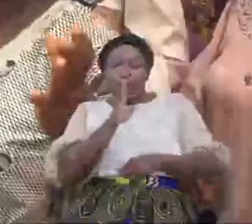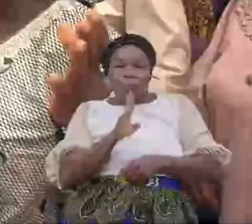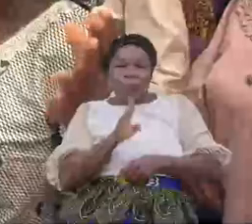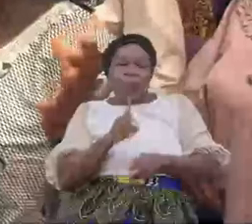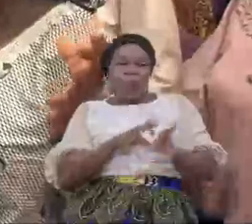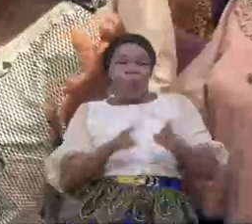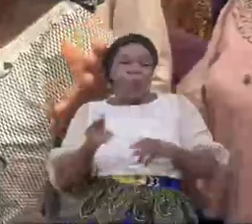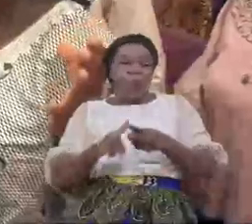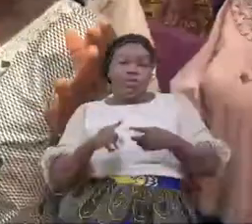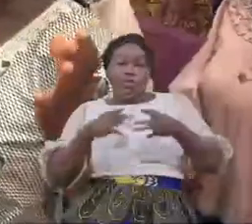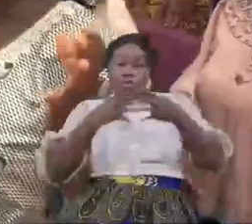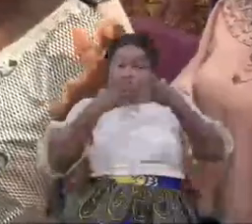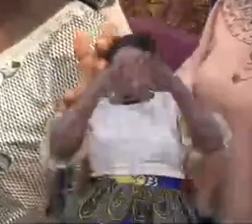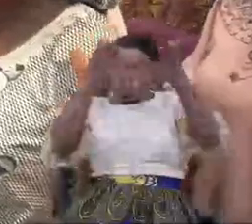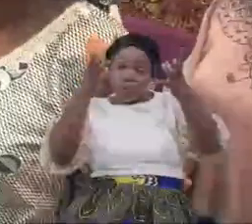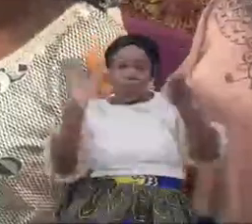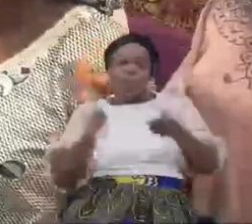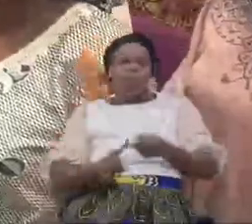Apprêtez-vous à célébrer.